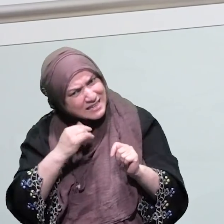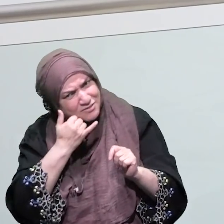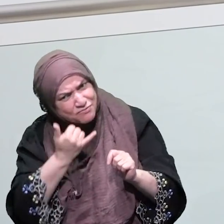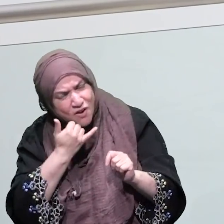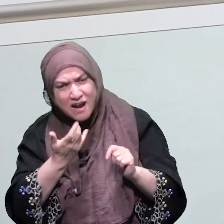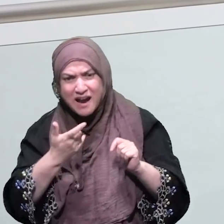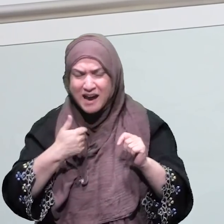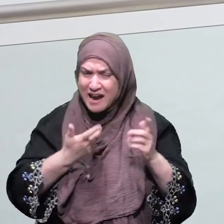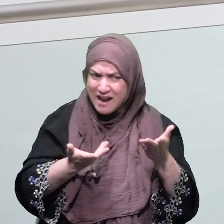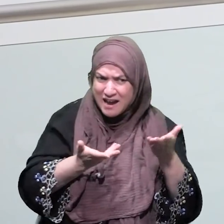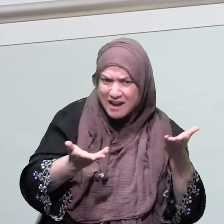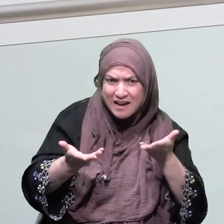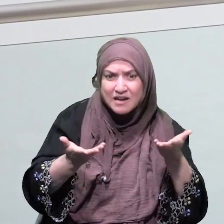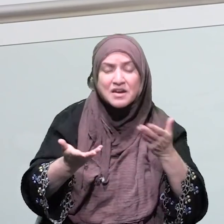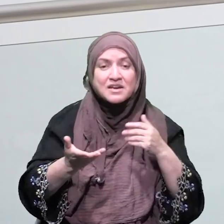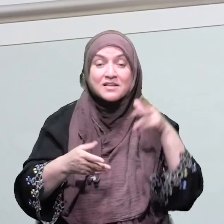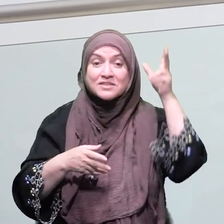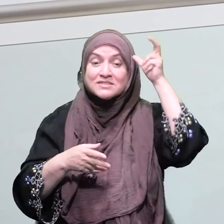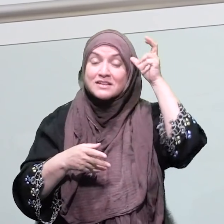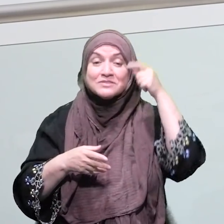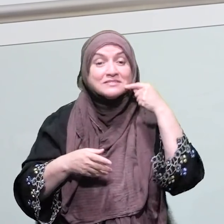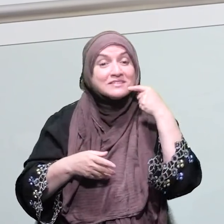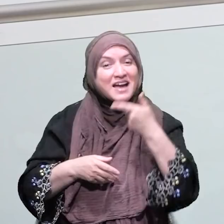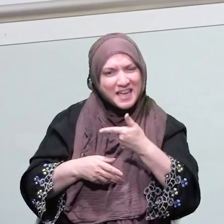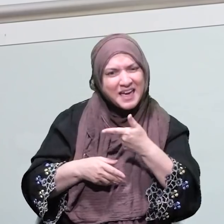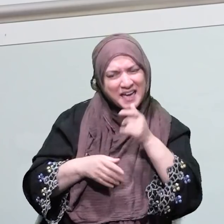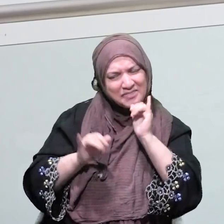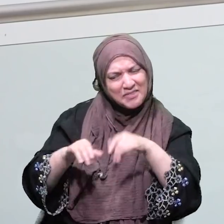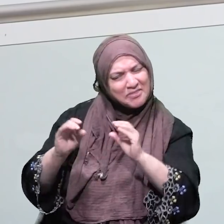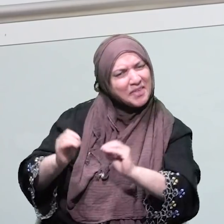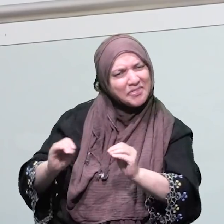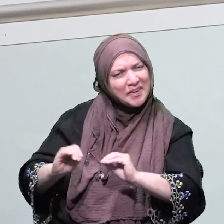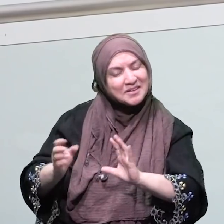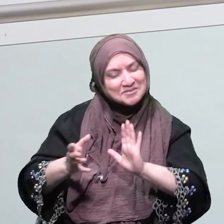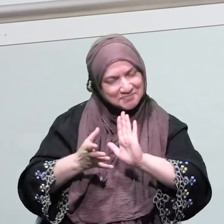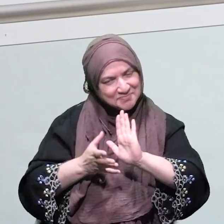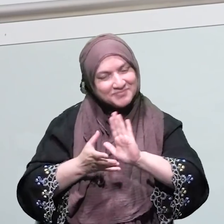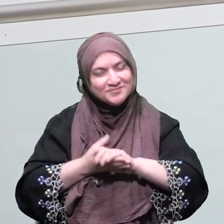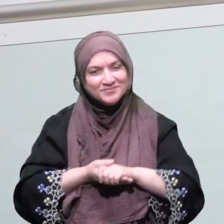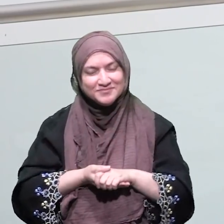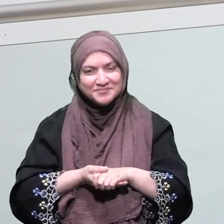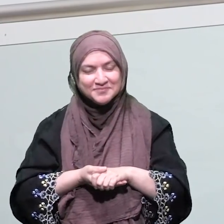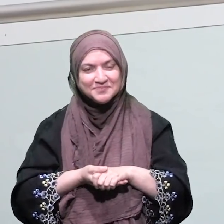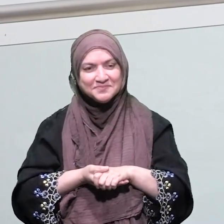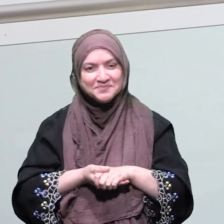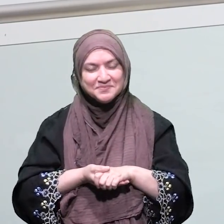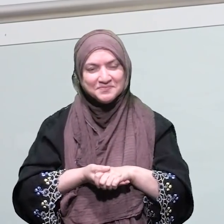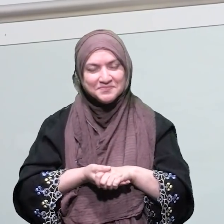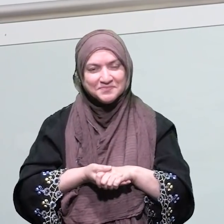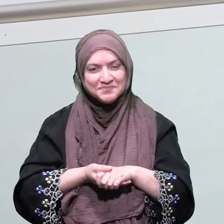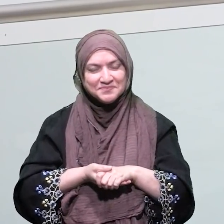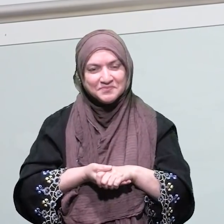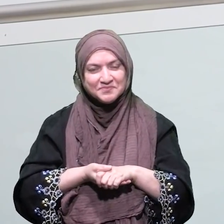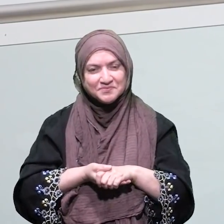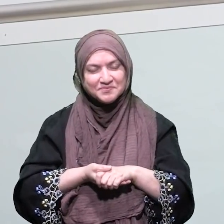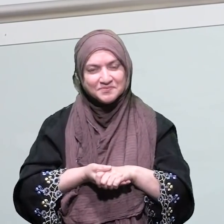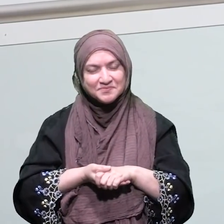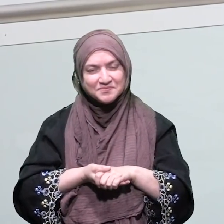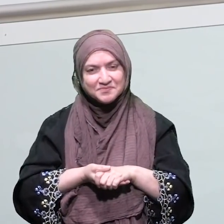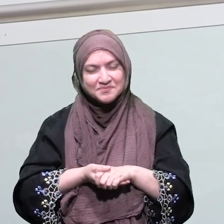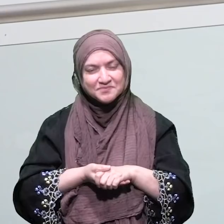فَيَقُولُ مَا تَرَكْتُهُ حَتَّى فَرَّقْتُ بَيْنَهُ وَبَيْنَ امْرَأَتِهِ قال فيدنيه